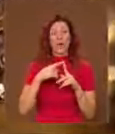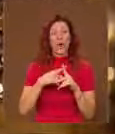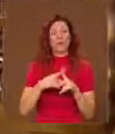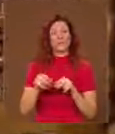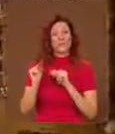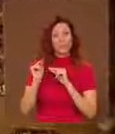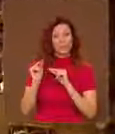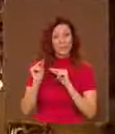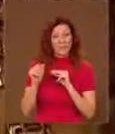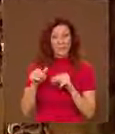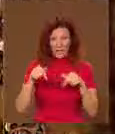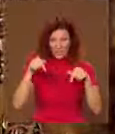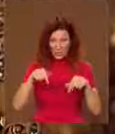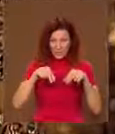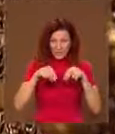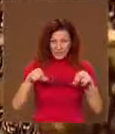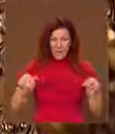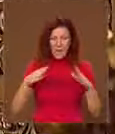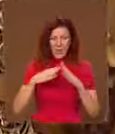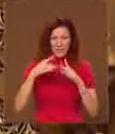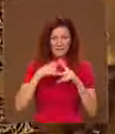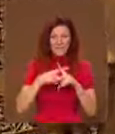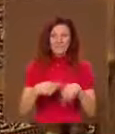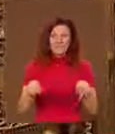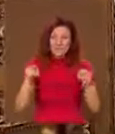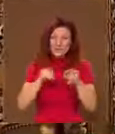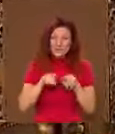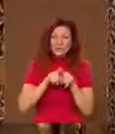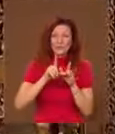Божия храм от събралото се.